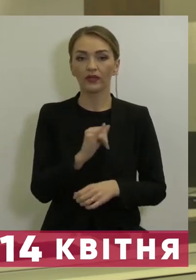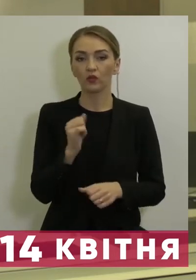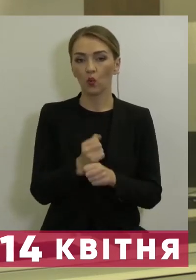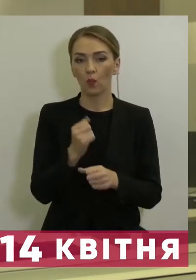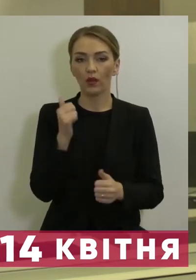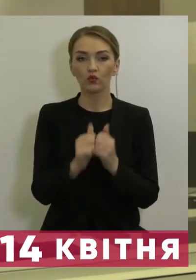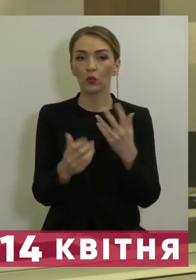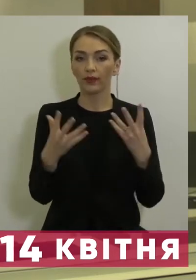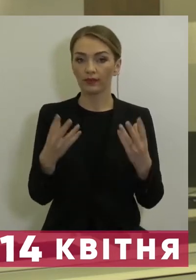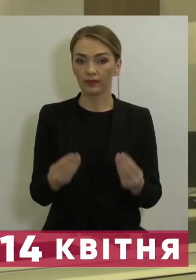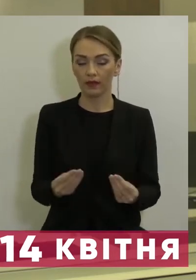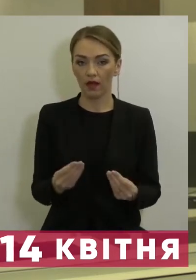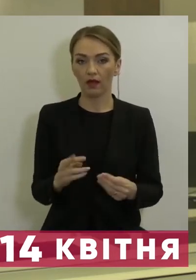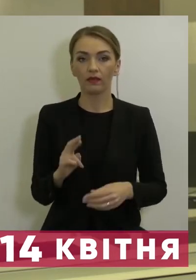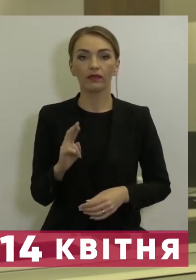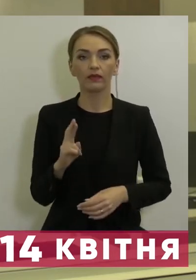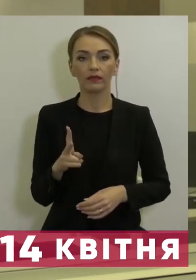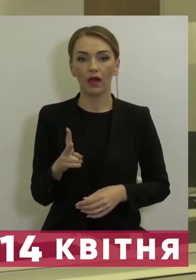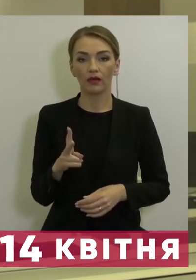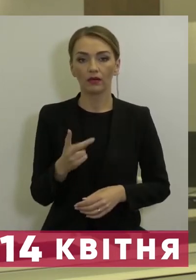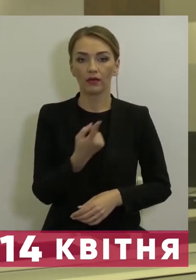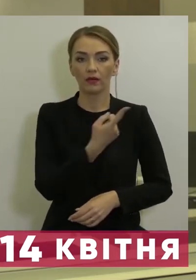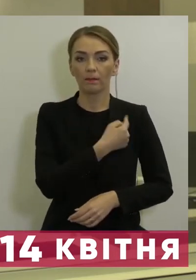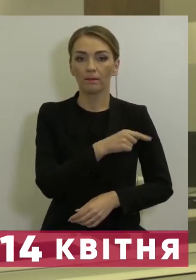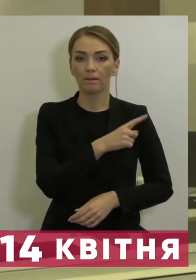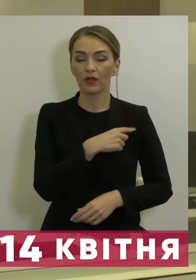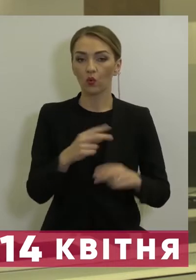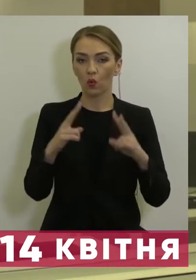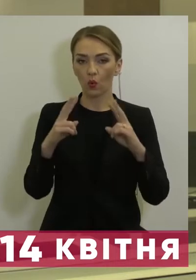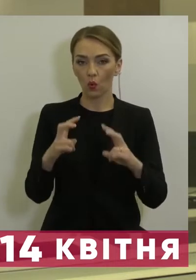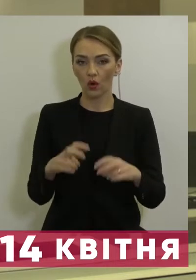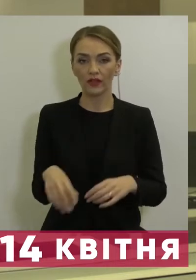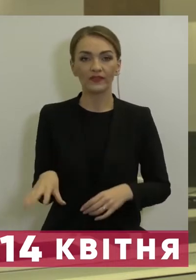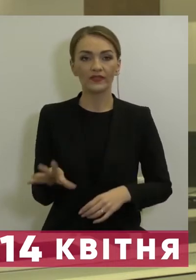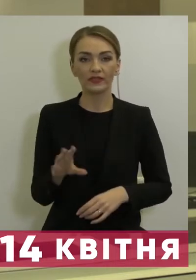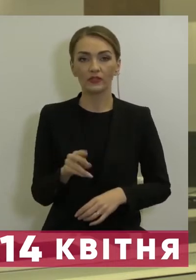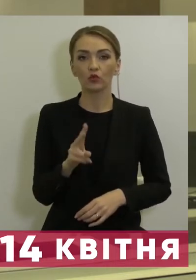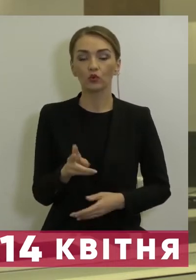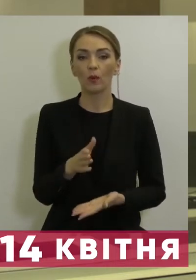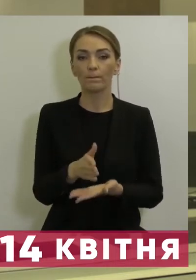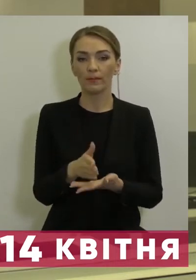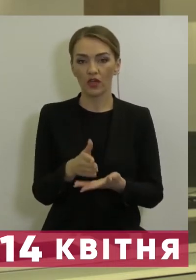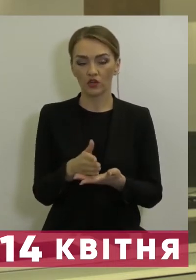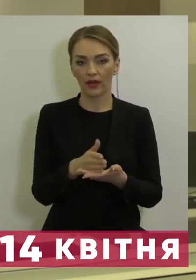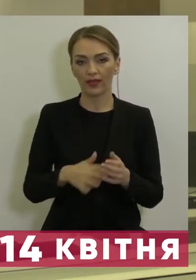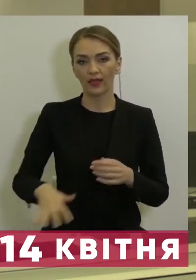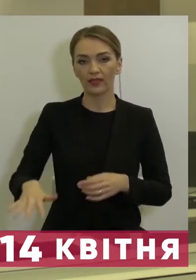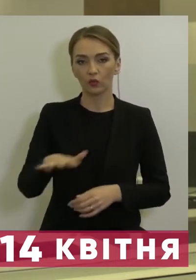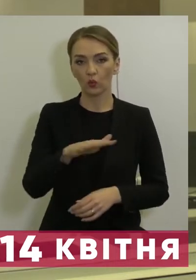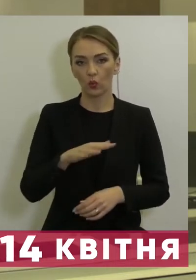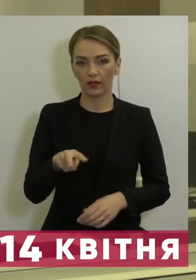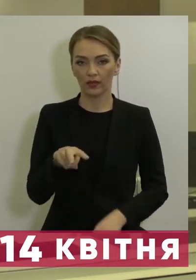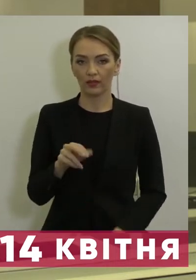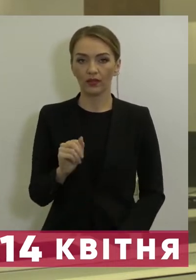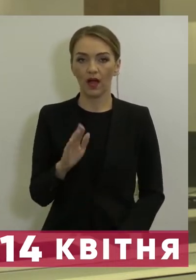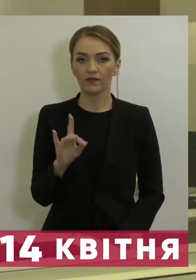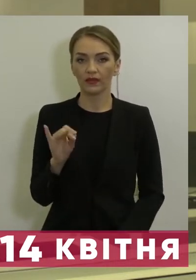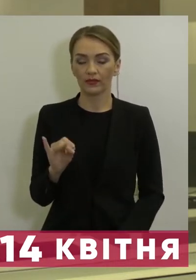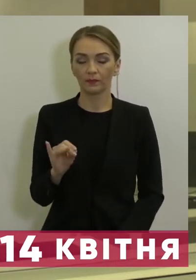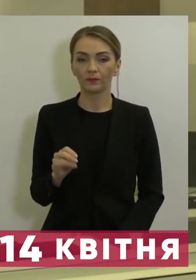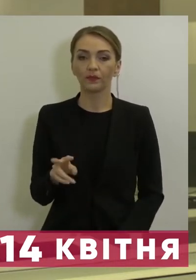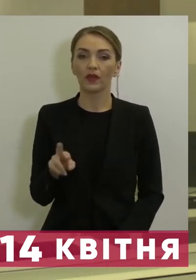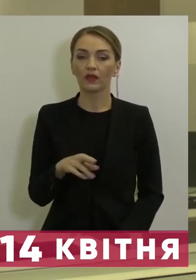щодня, як медогляд усіх, хто мешкає на території лаври.